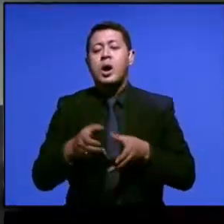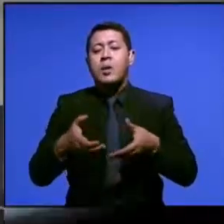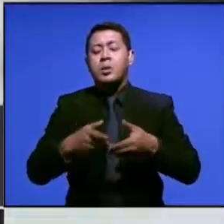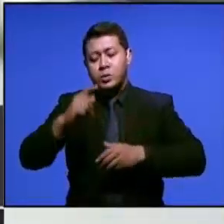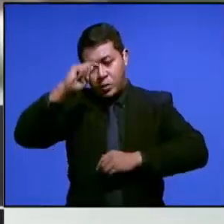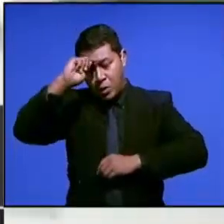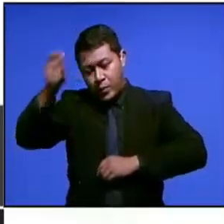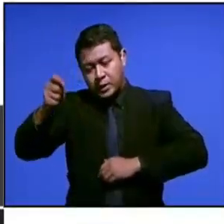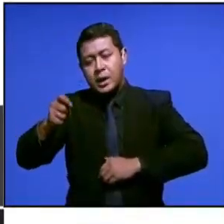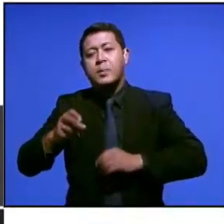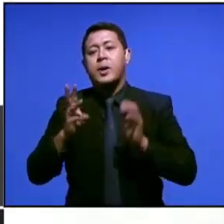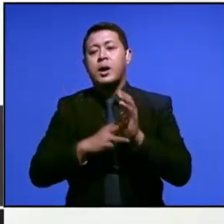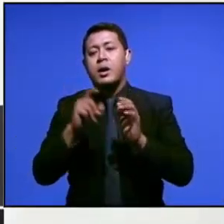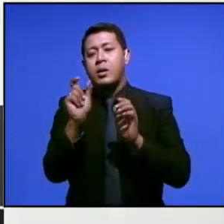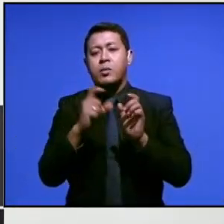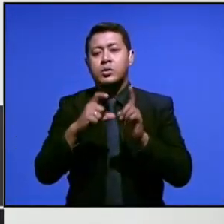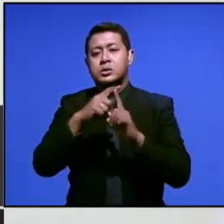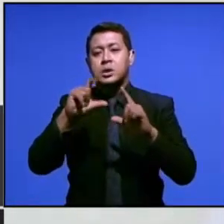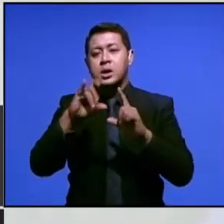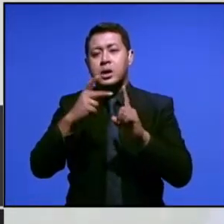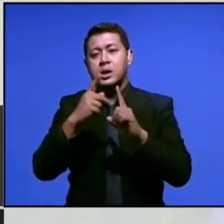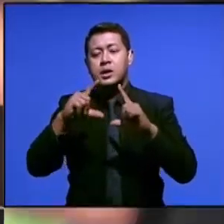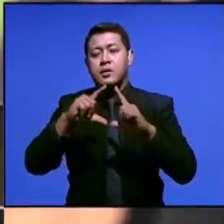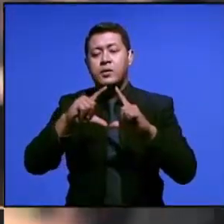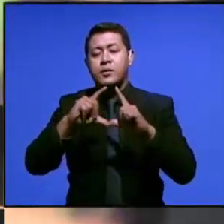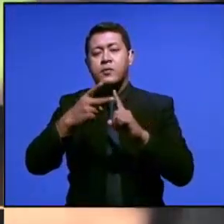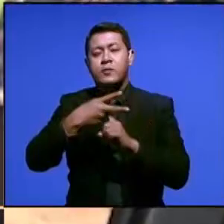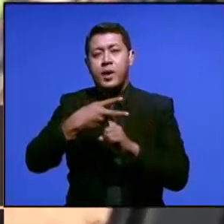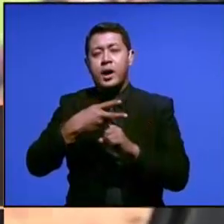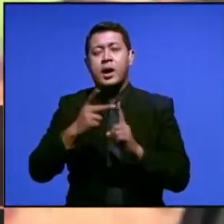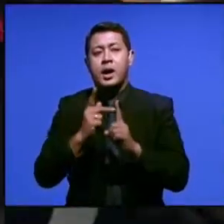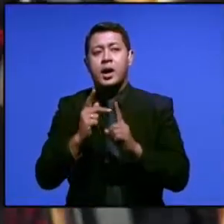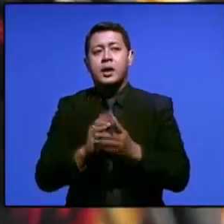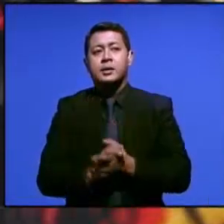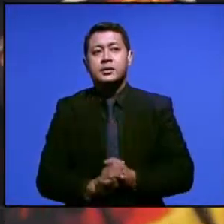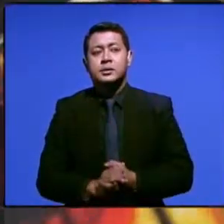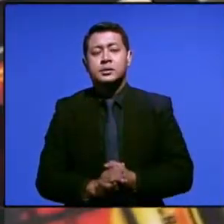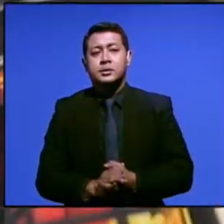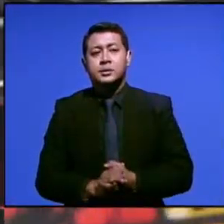bentuk apresiasi kepada Musdalifah. Ibnu Munsir, Makassar, Sulawesi Selatan.